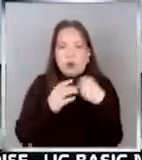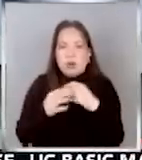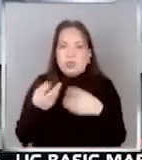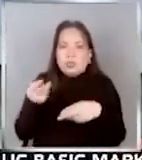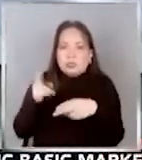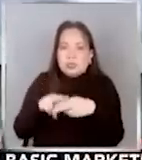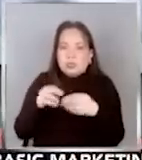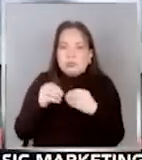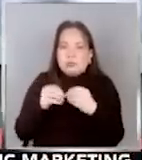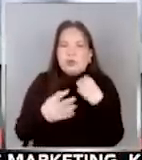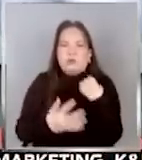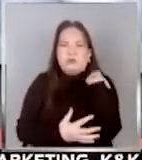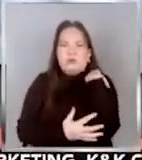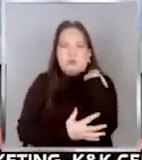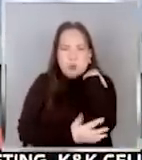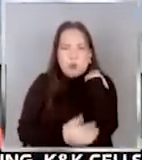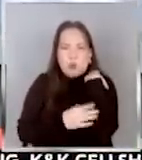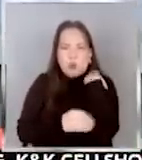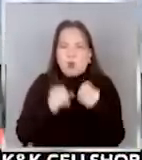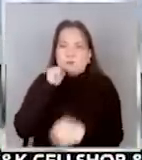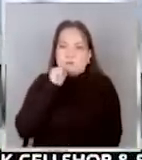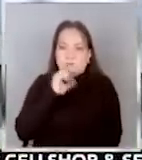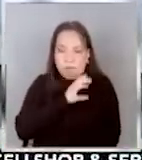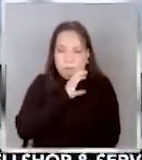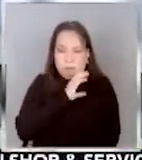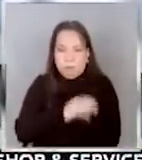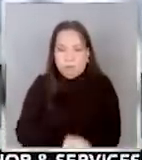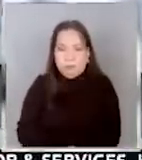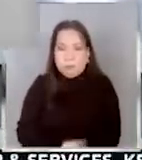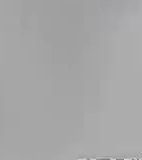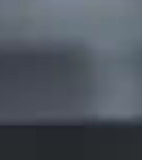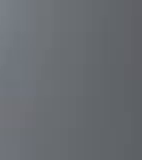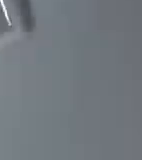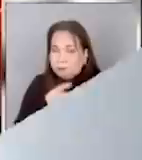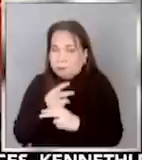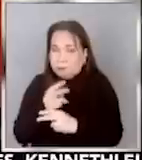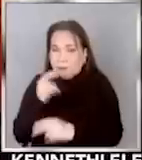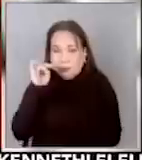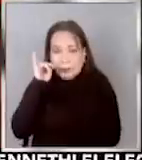mahihirap na senior citizens. Nakatutok si Ian Cruz.